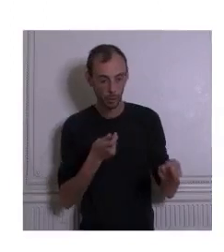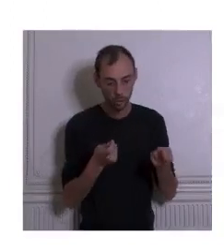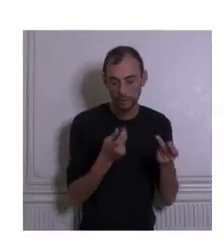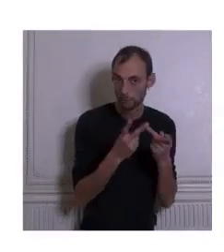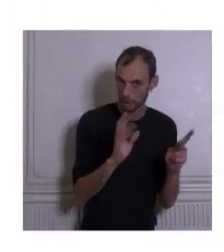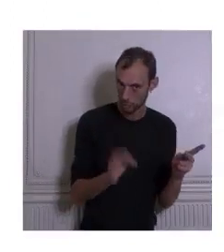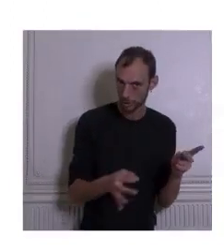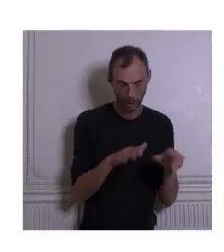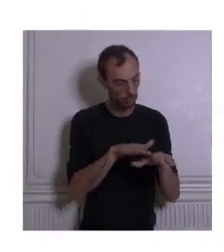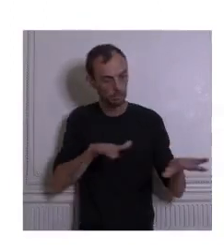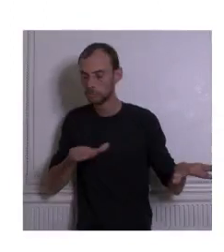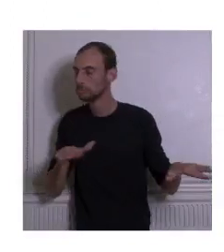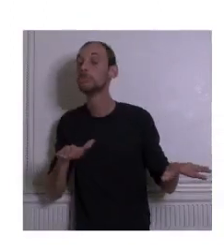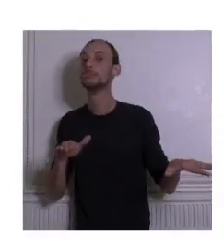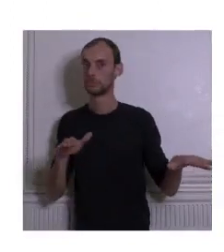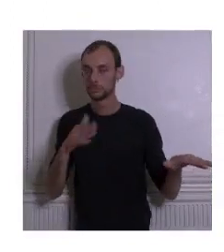me chagrine.